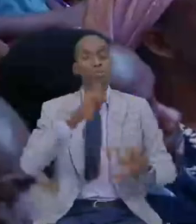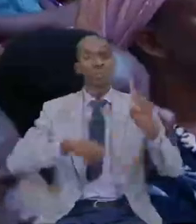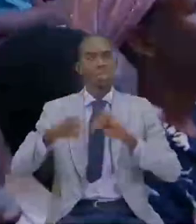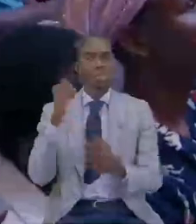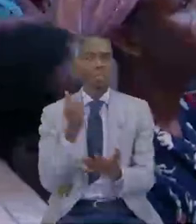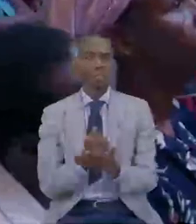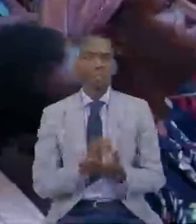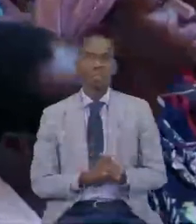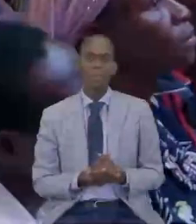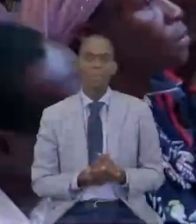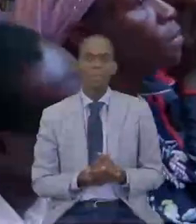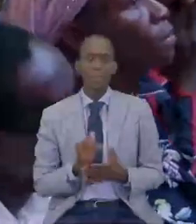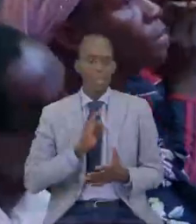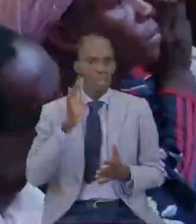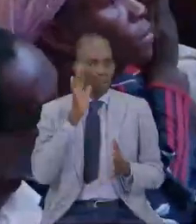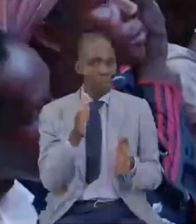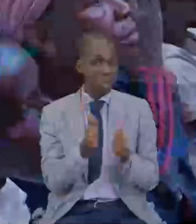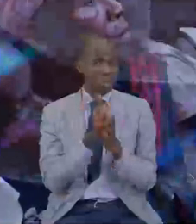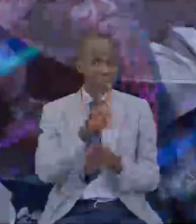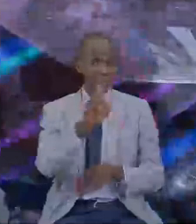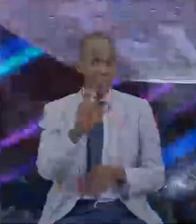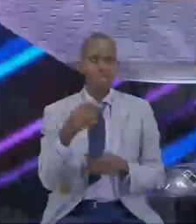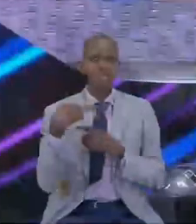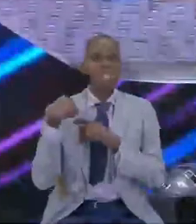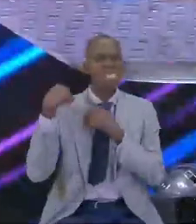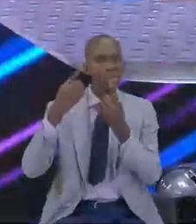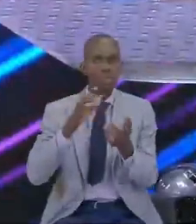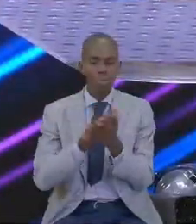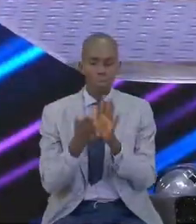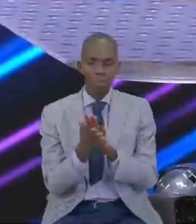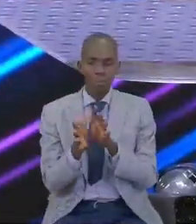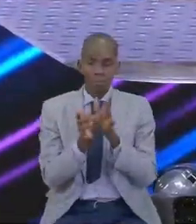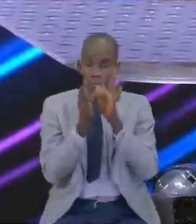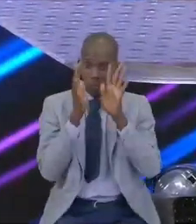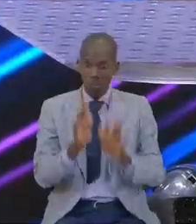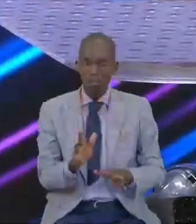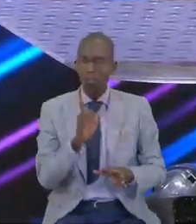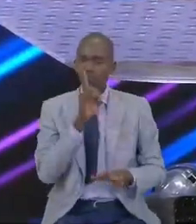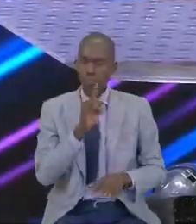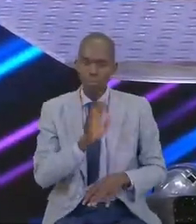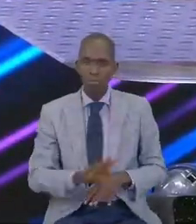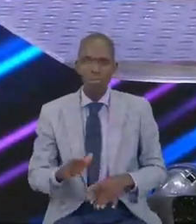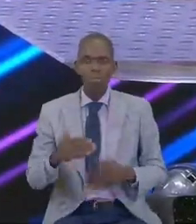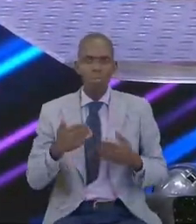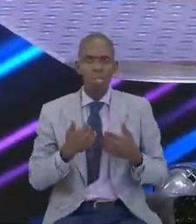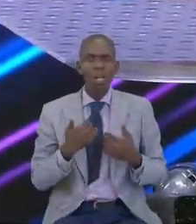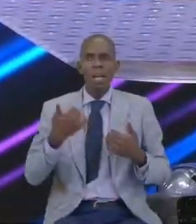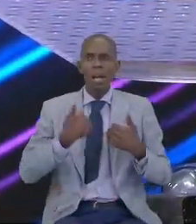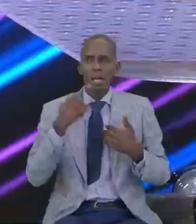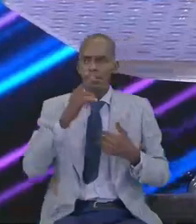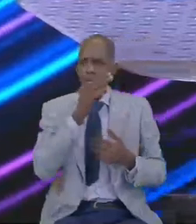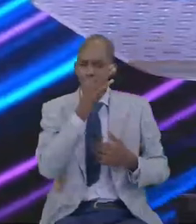Je vais vous poser la question. Depuis que vous êtes devenu chrétien, né de nouveau, là, enfant de Dieu, est-ce que vous avez jeûné au moins un seul